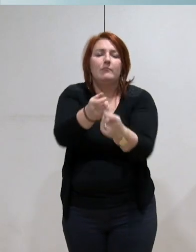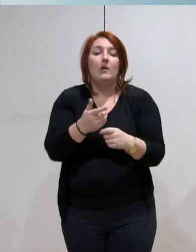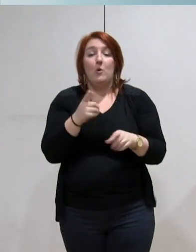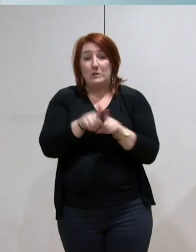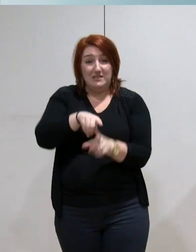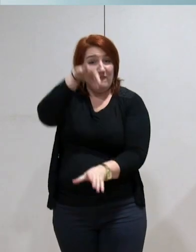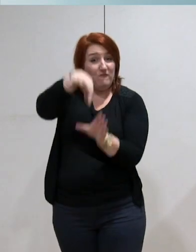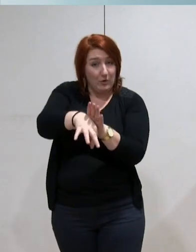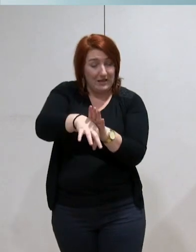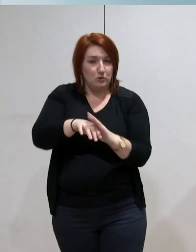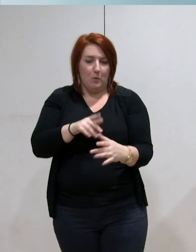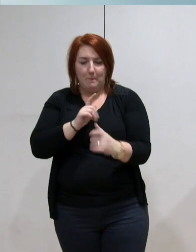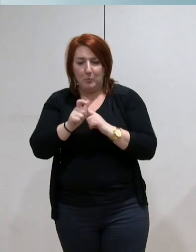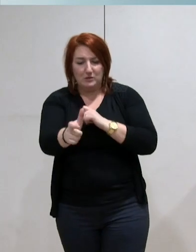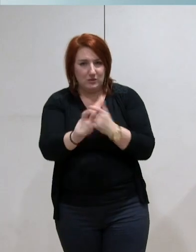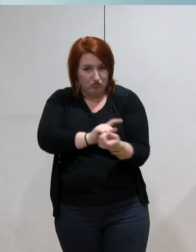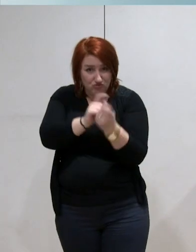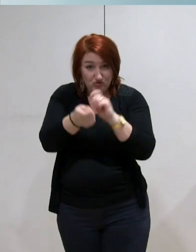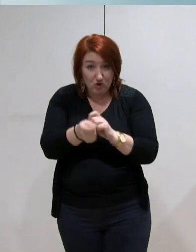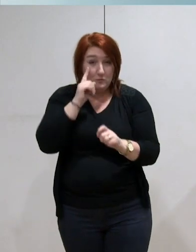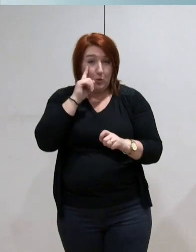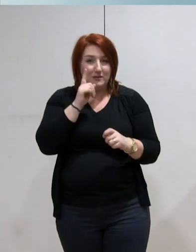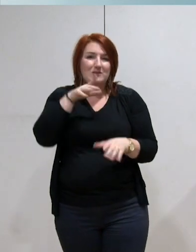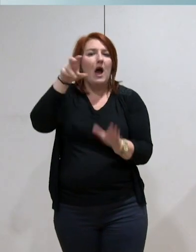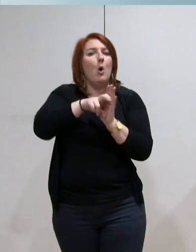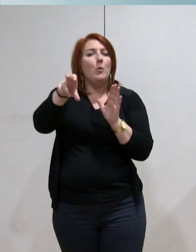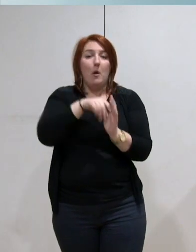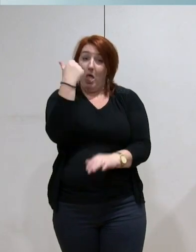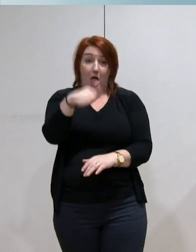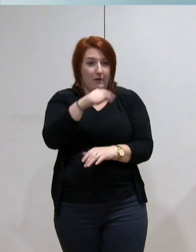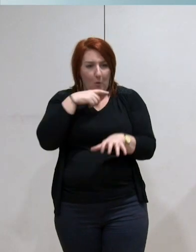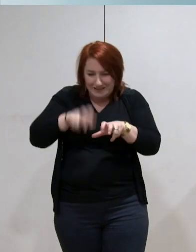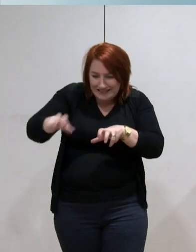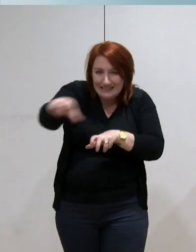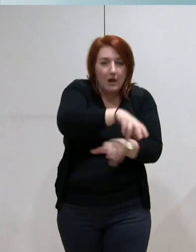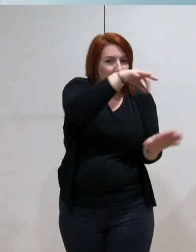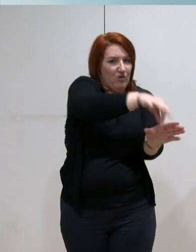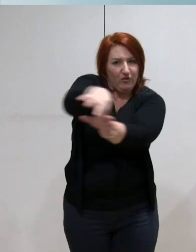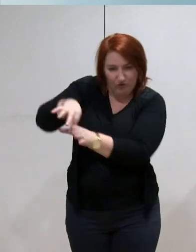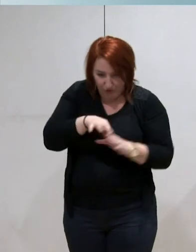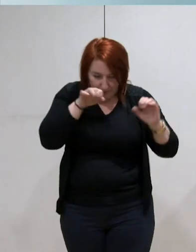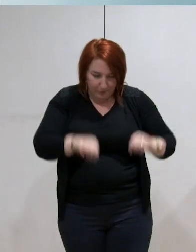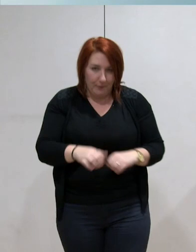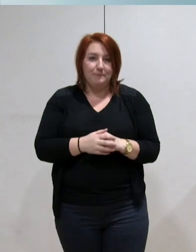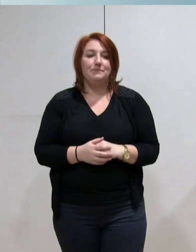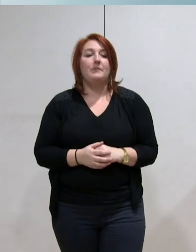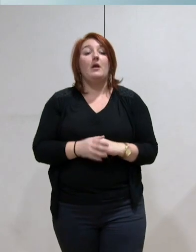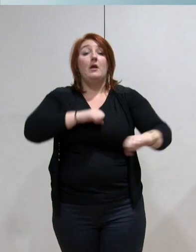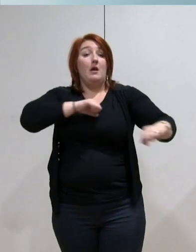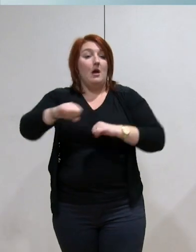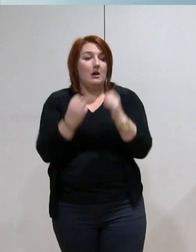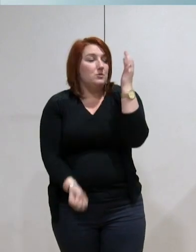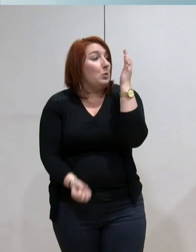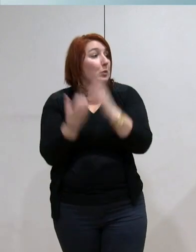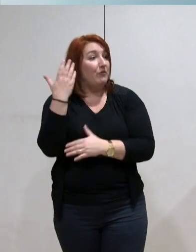on fera une votation sur tous les secteur de Grenoble enfin le droit d'interpellation donc cette action nouvelle